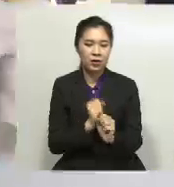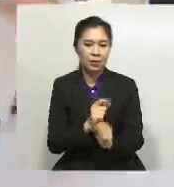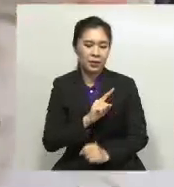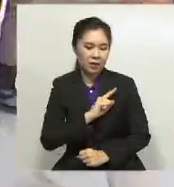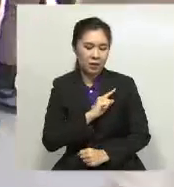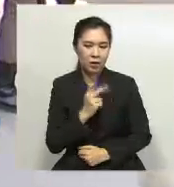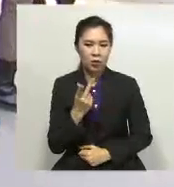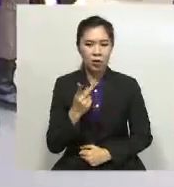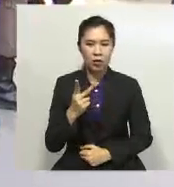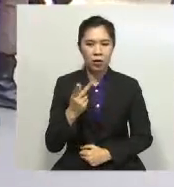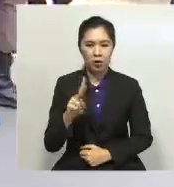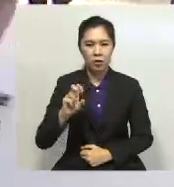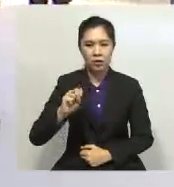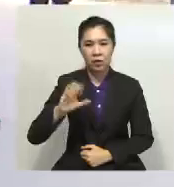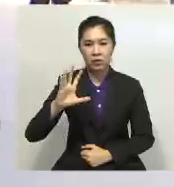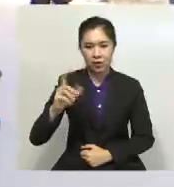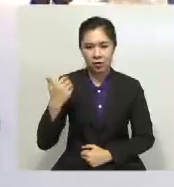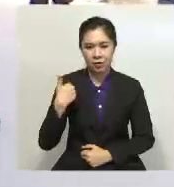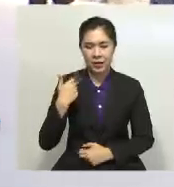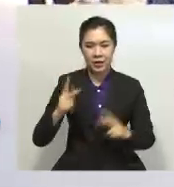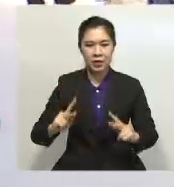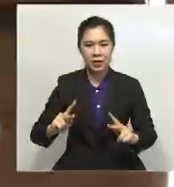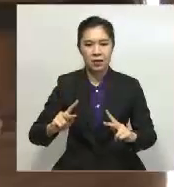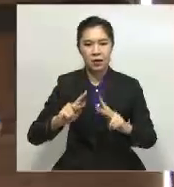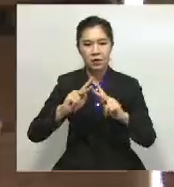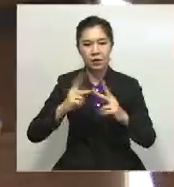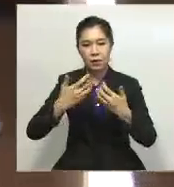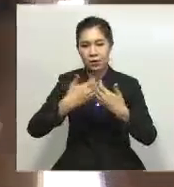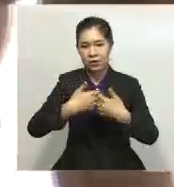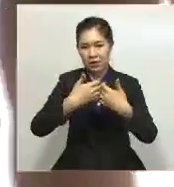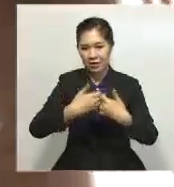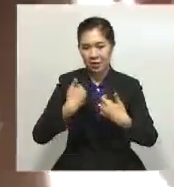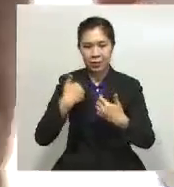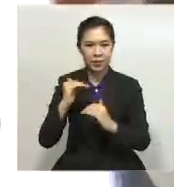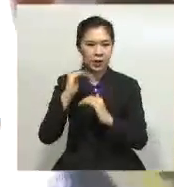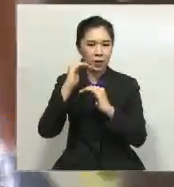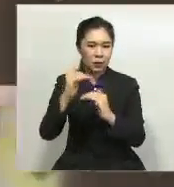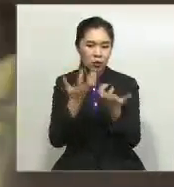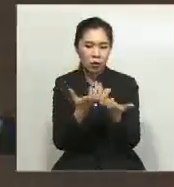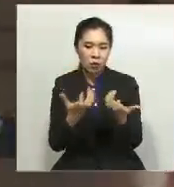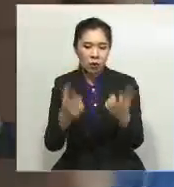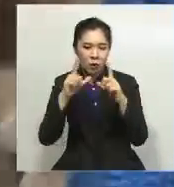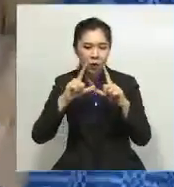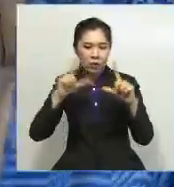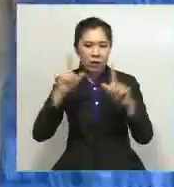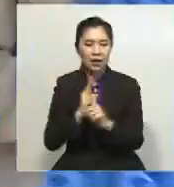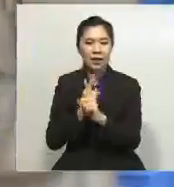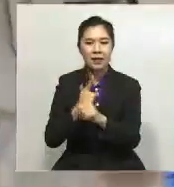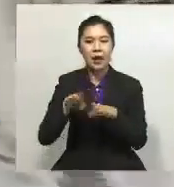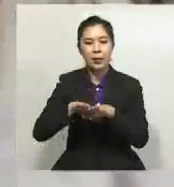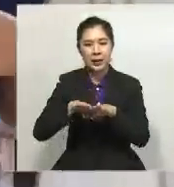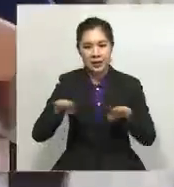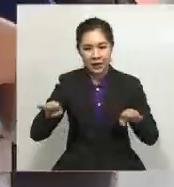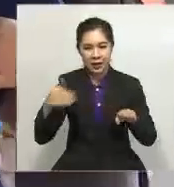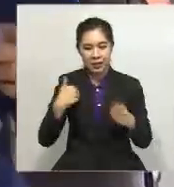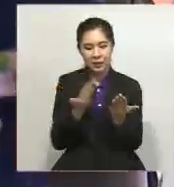ช.กระทรวงอุตสาหกรรมเสนอร่างพระราชบัญญัติกฤษฎีกากำหนดให้ผลิตภัณฑ์อุตสาหกรรมต้องเป็นไปตามมาตรฐานรวม